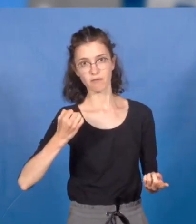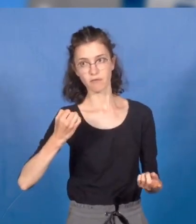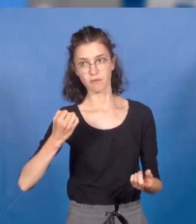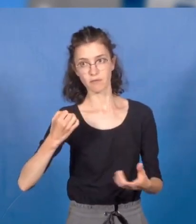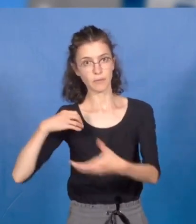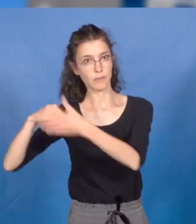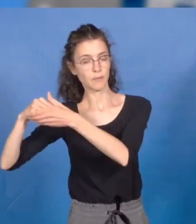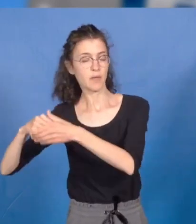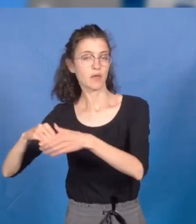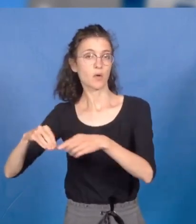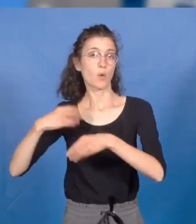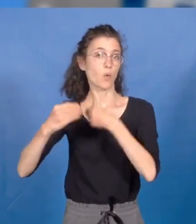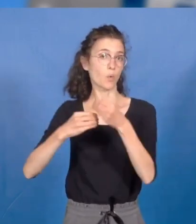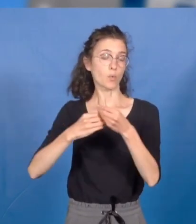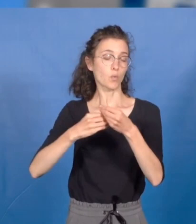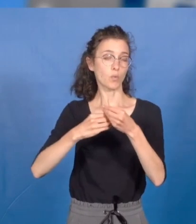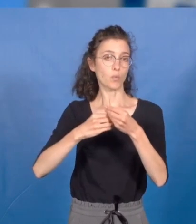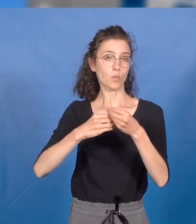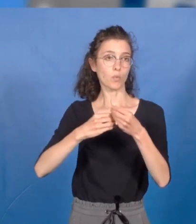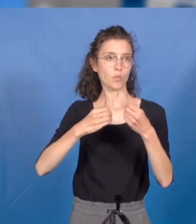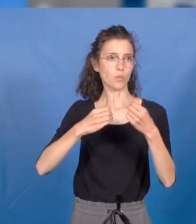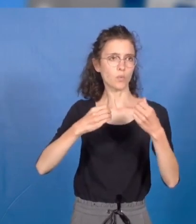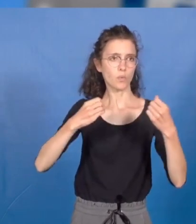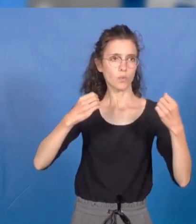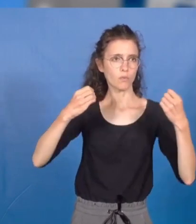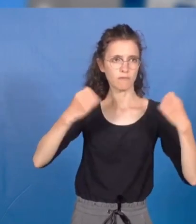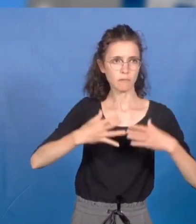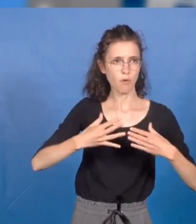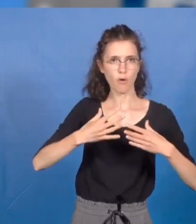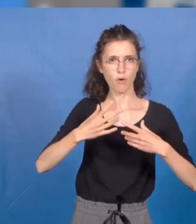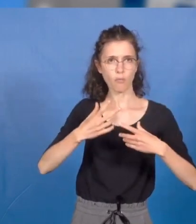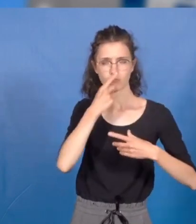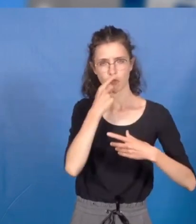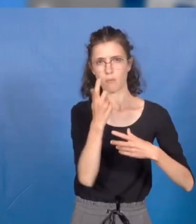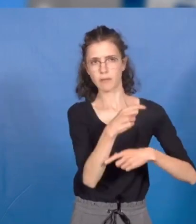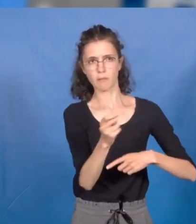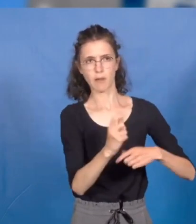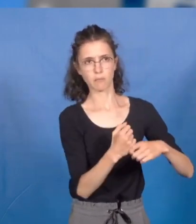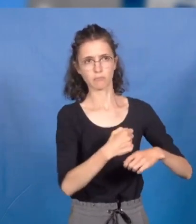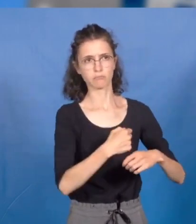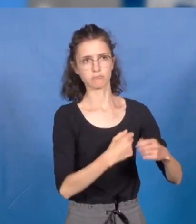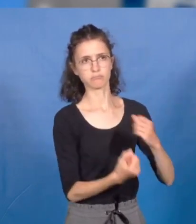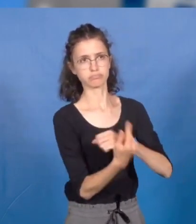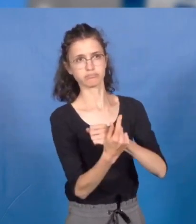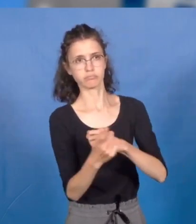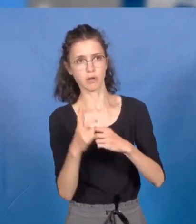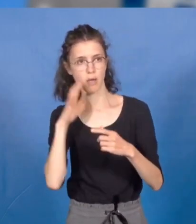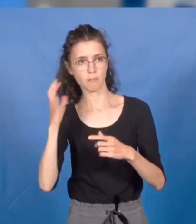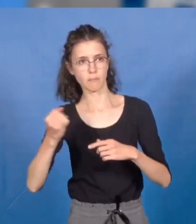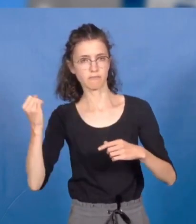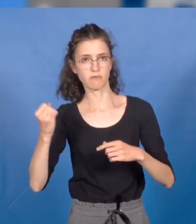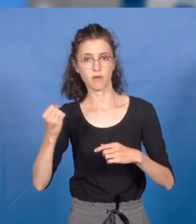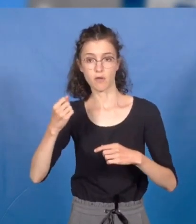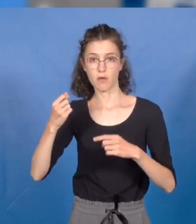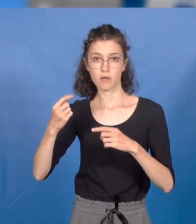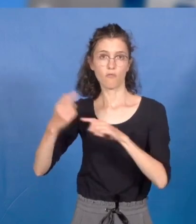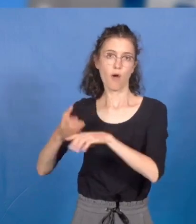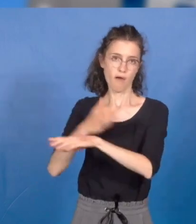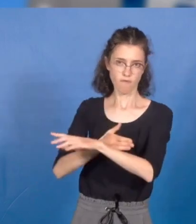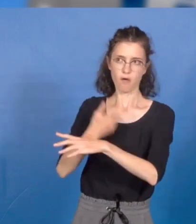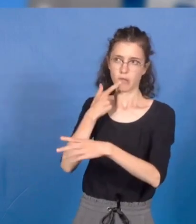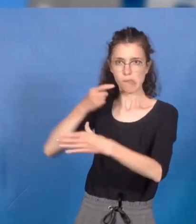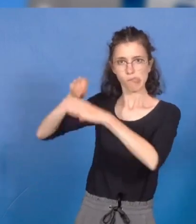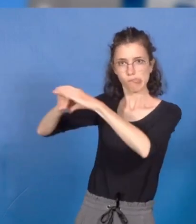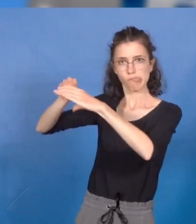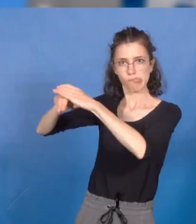d'un logiciel de VSA, il faut donc la nourrir d'images et de vidéos, et comme à un enfant, donc l'éduquer à reconnaître ce qu'il y a sur ces images. On